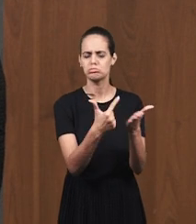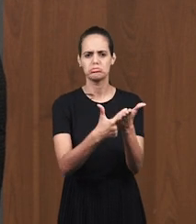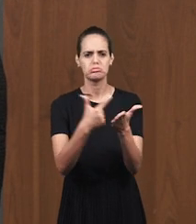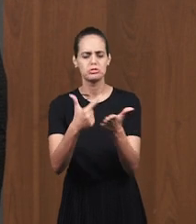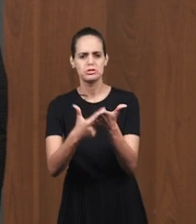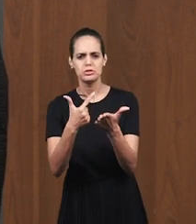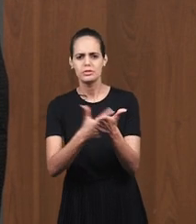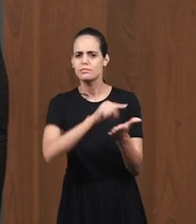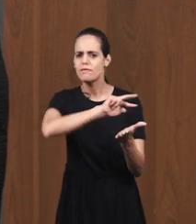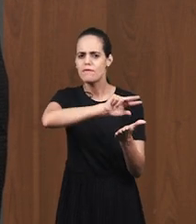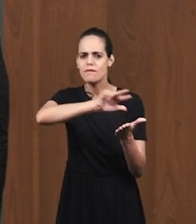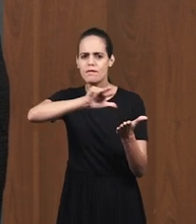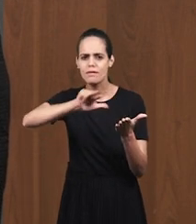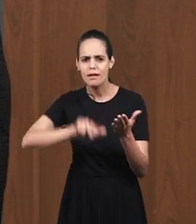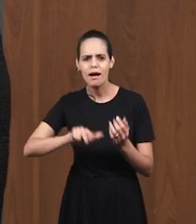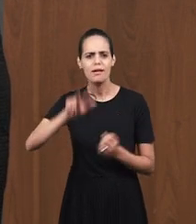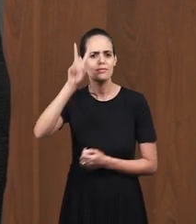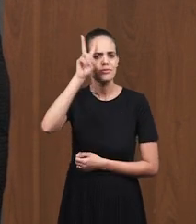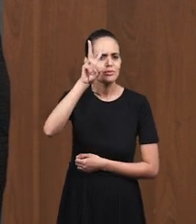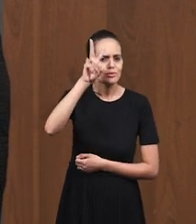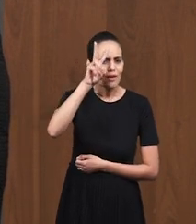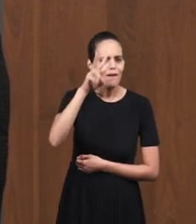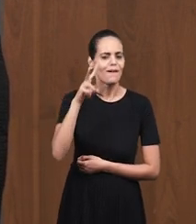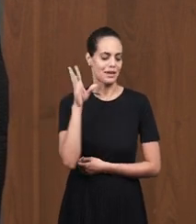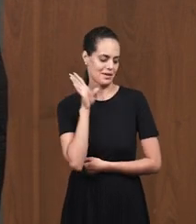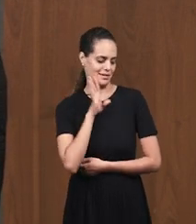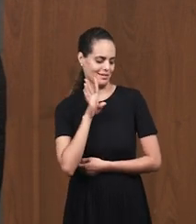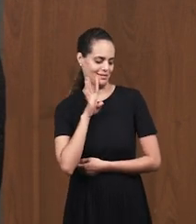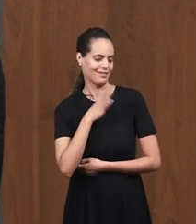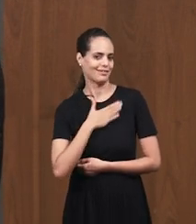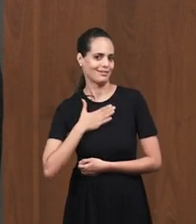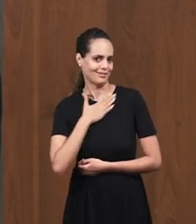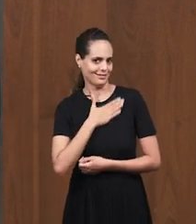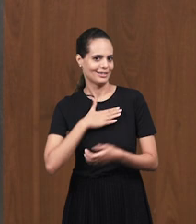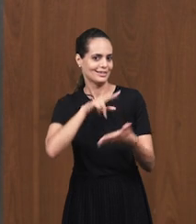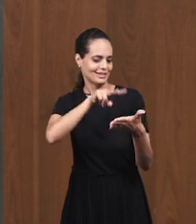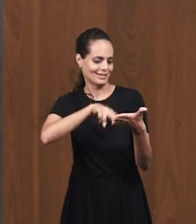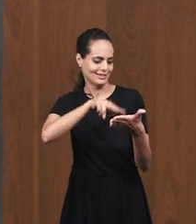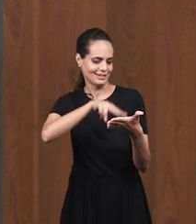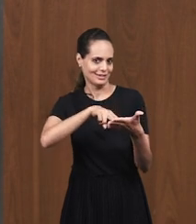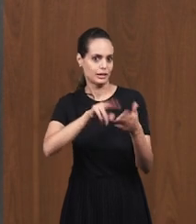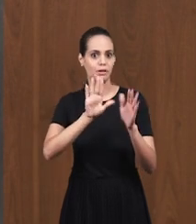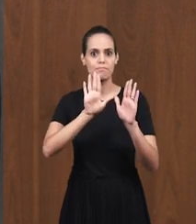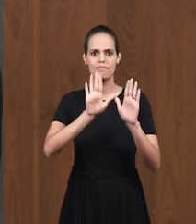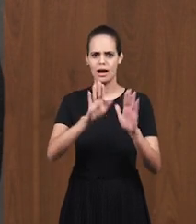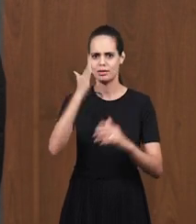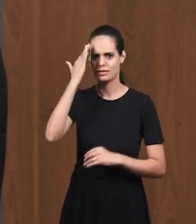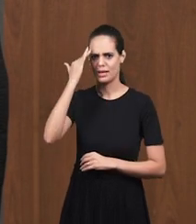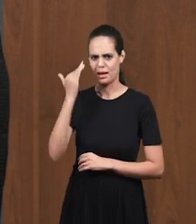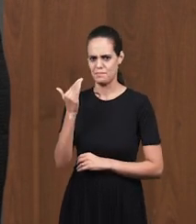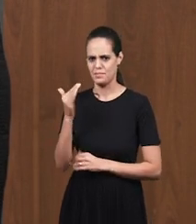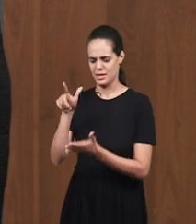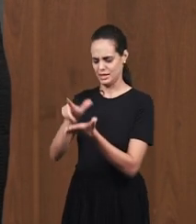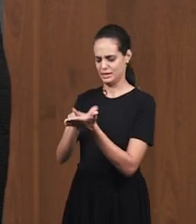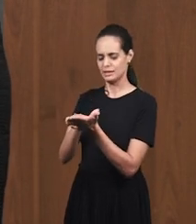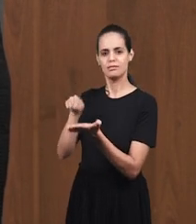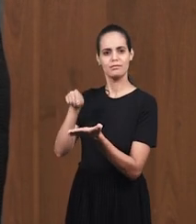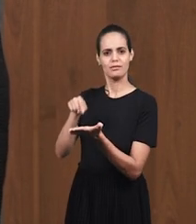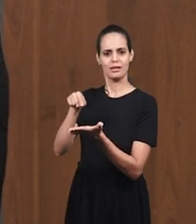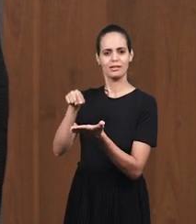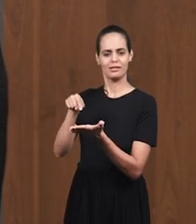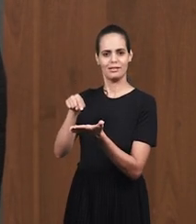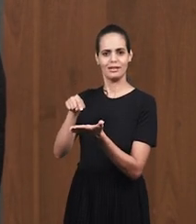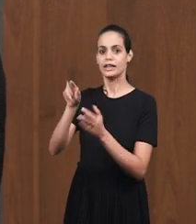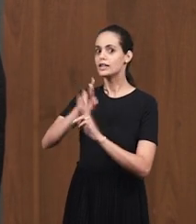tu as dans ta maison plusieurs Bibles, d'autres livres avec des histoires agréables que vous aimez